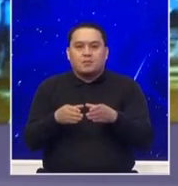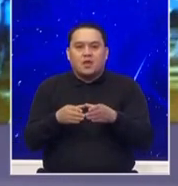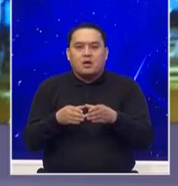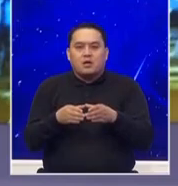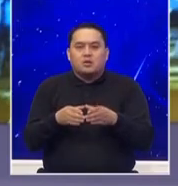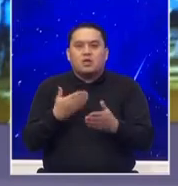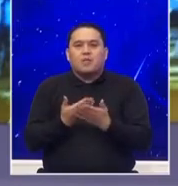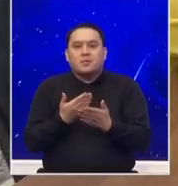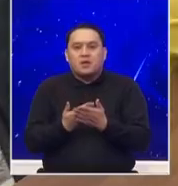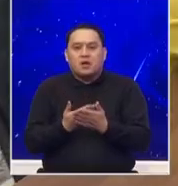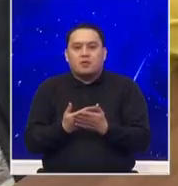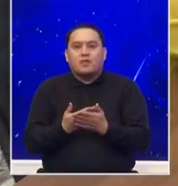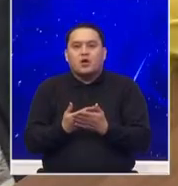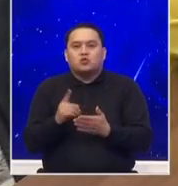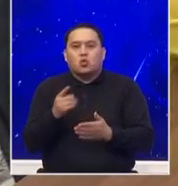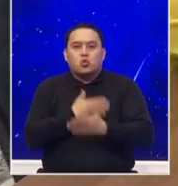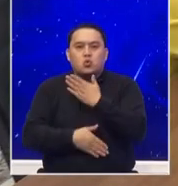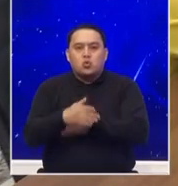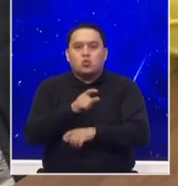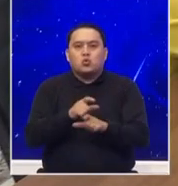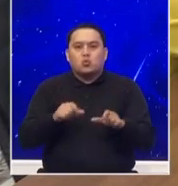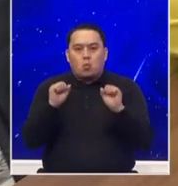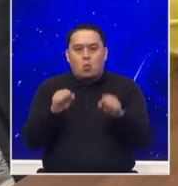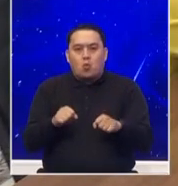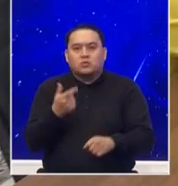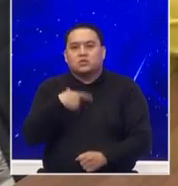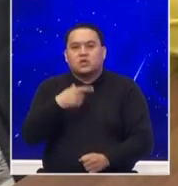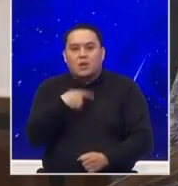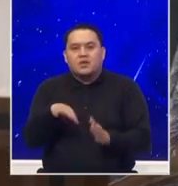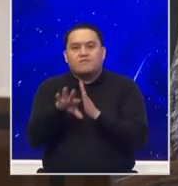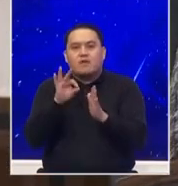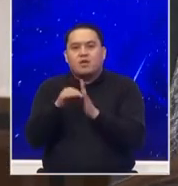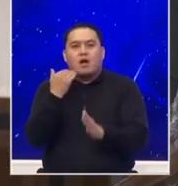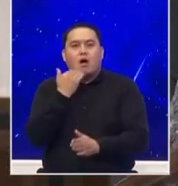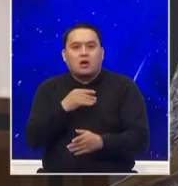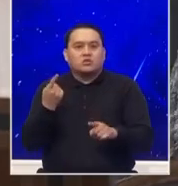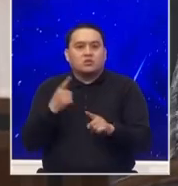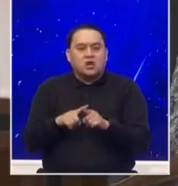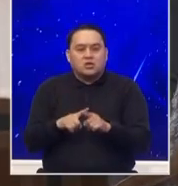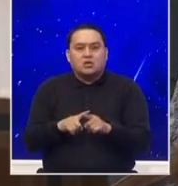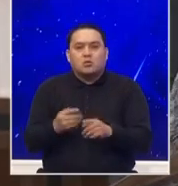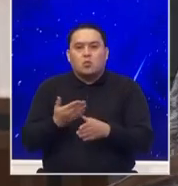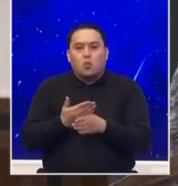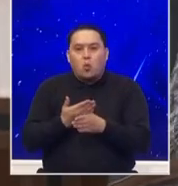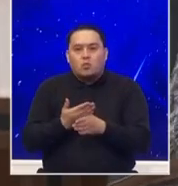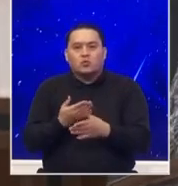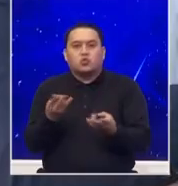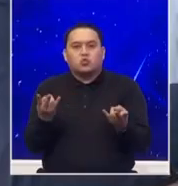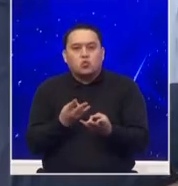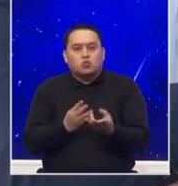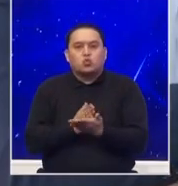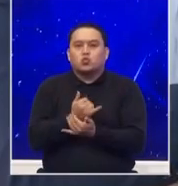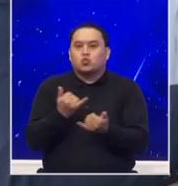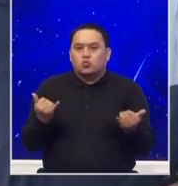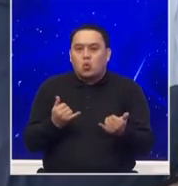объединений. Так, например, из плюсов. Люди с инвалидностью смогут самостоятельно выбирать качественные технические вспомогательные средства и услуги